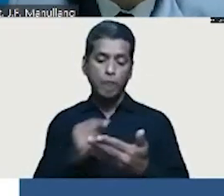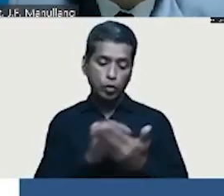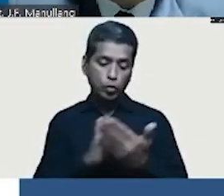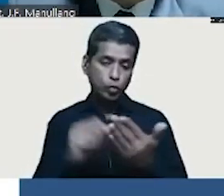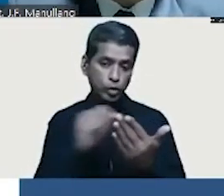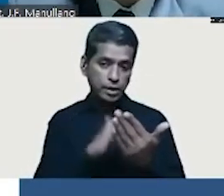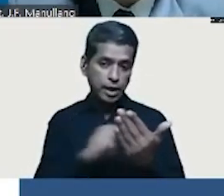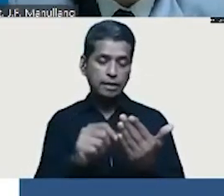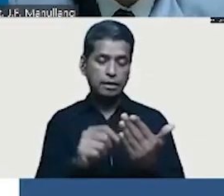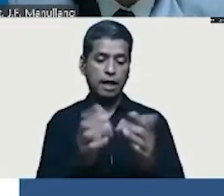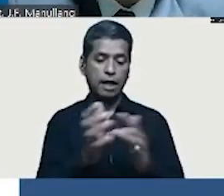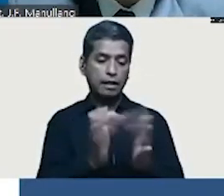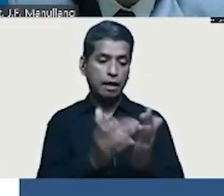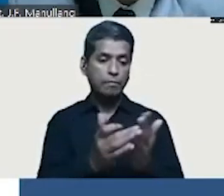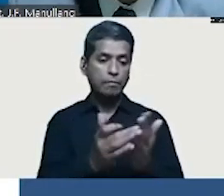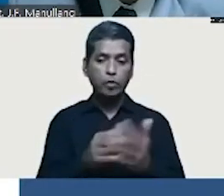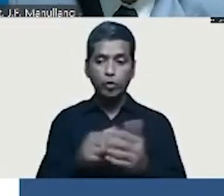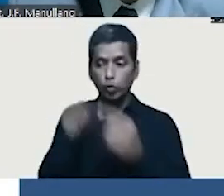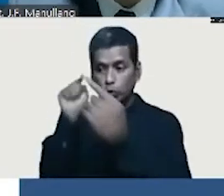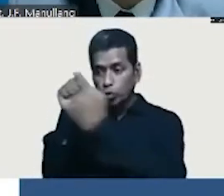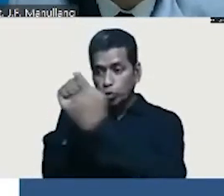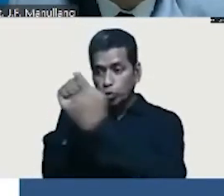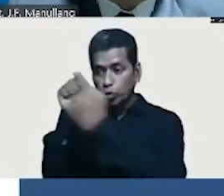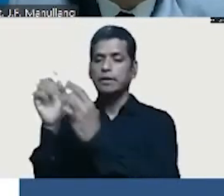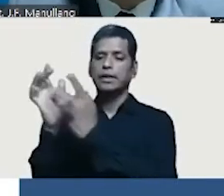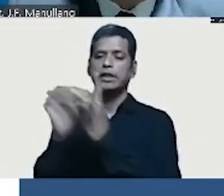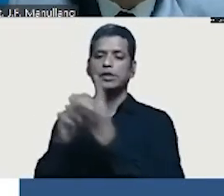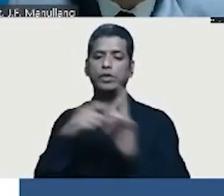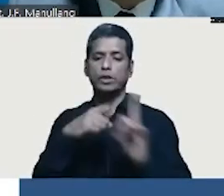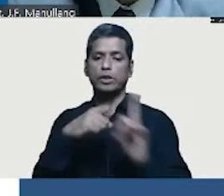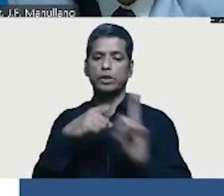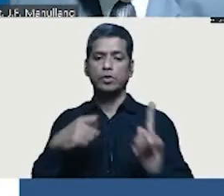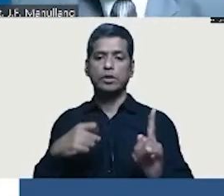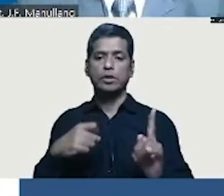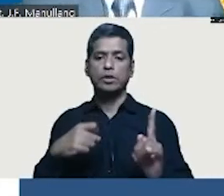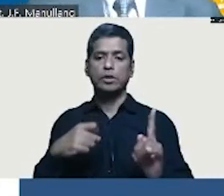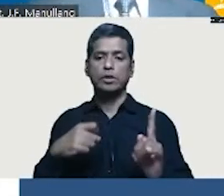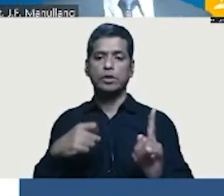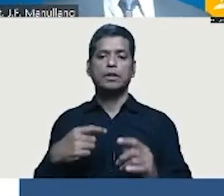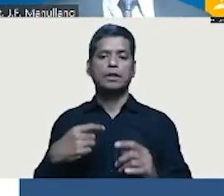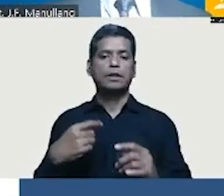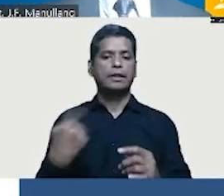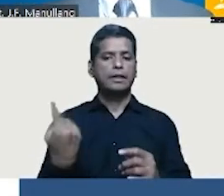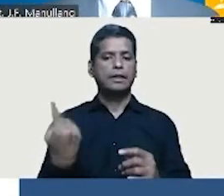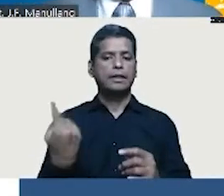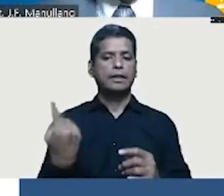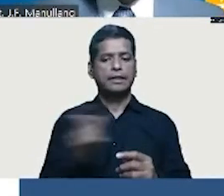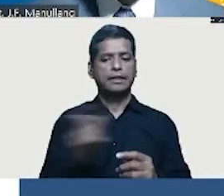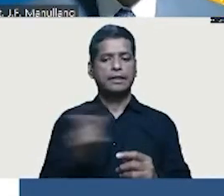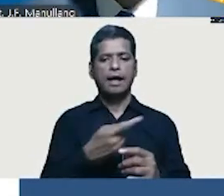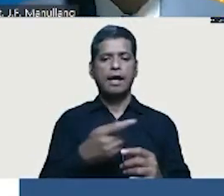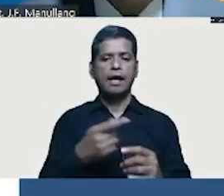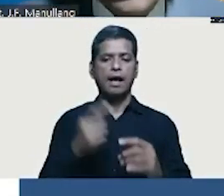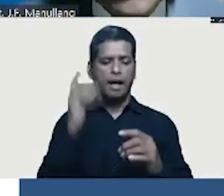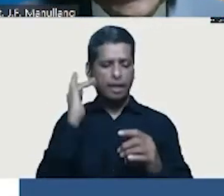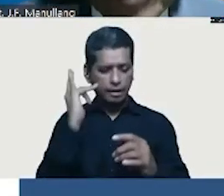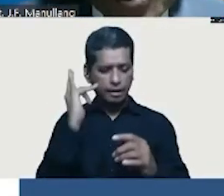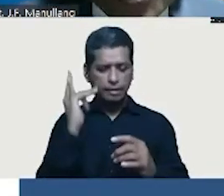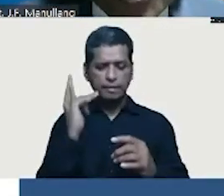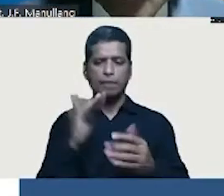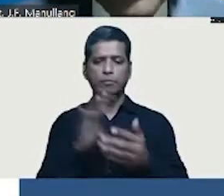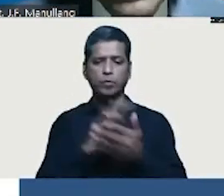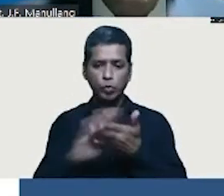Kristus maka kita pun akan tetap Teguh dan kitapun akan berhasil Kiranya Tuhan menolong kita